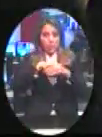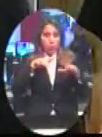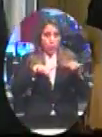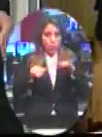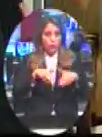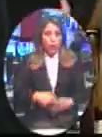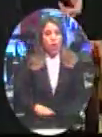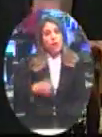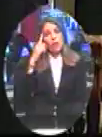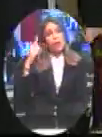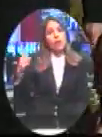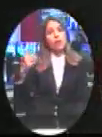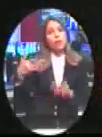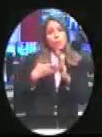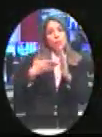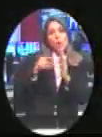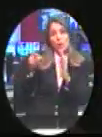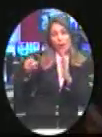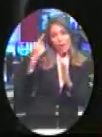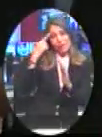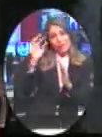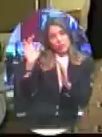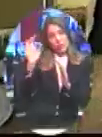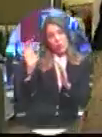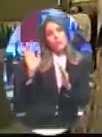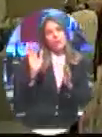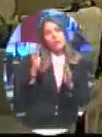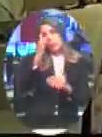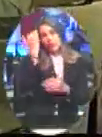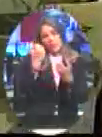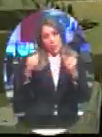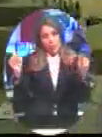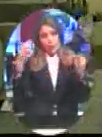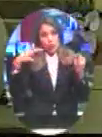שהביקורת כלפיו על הצגת דעות ליברליות מדי מתחזקת, כך גם קולו.